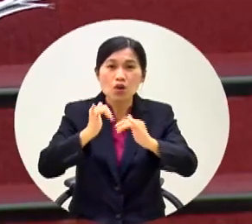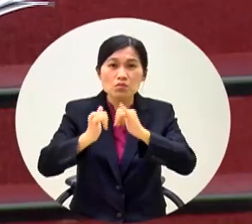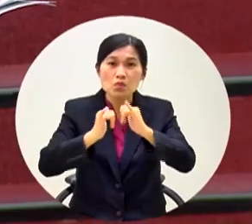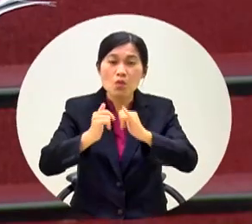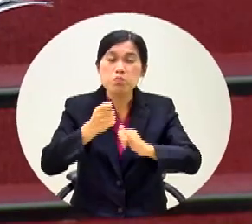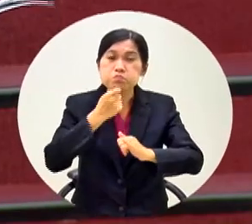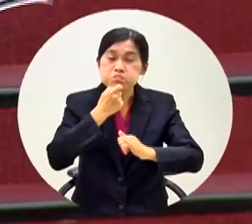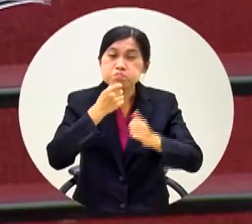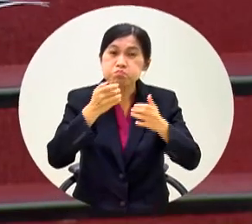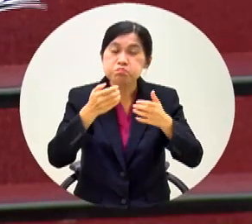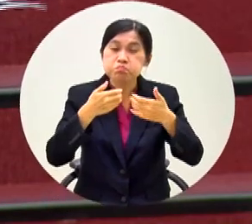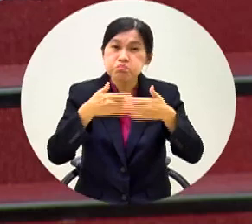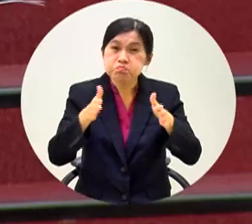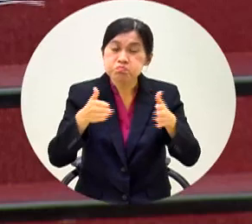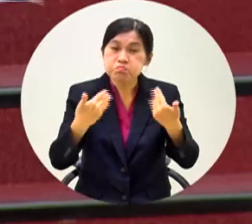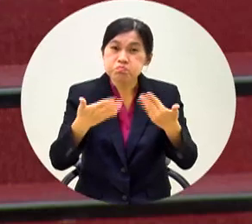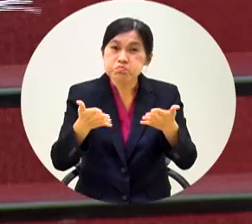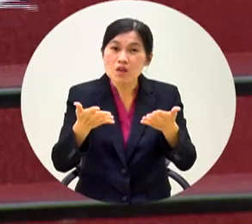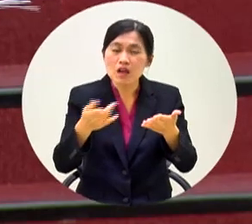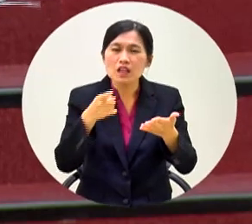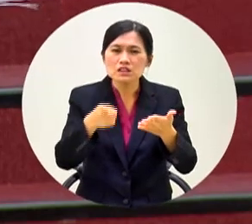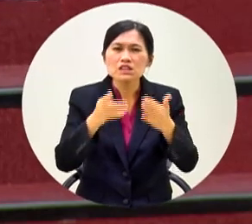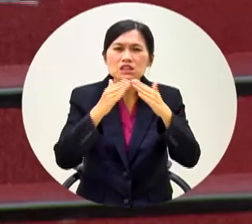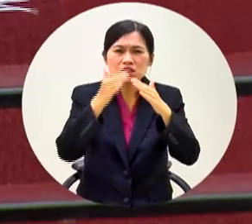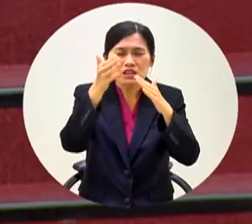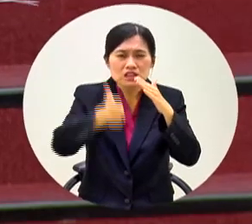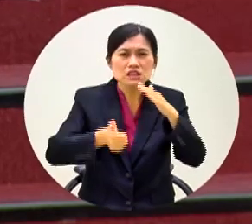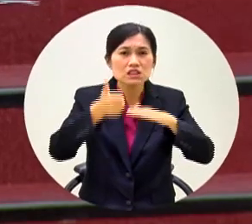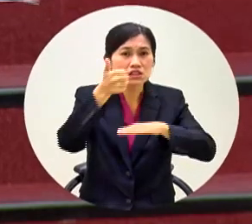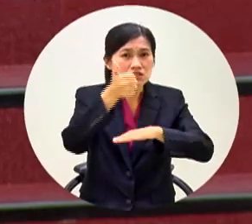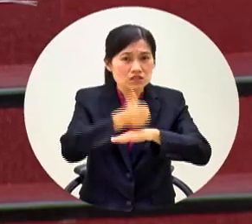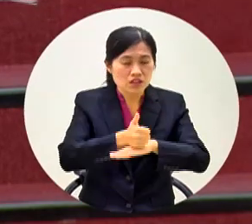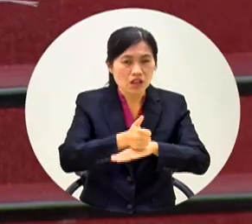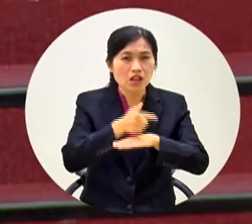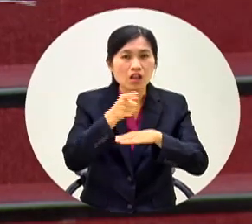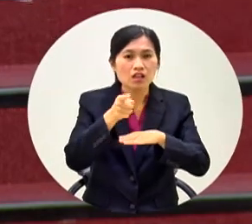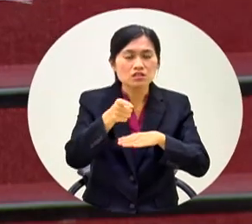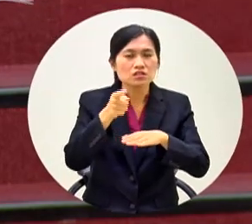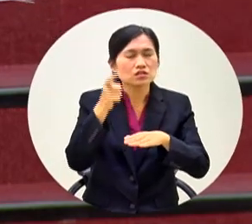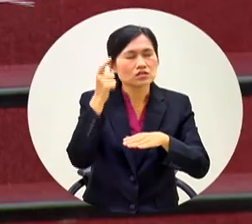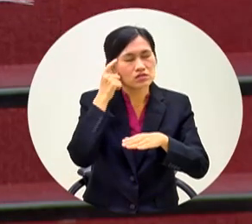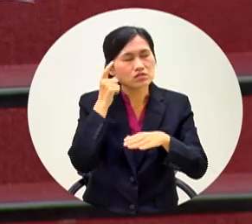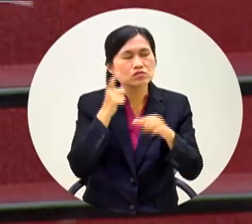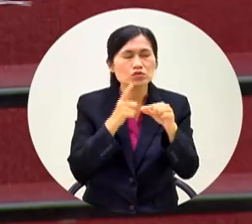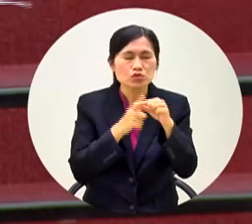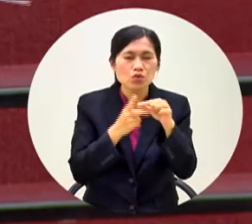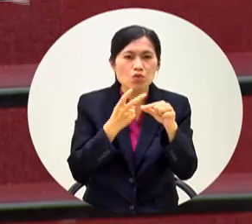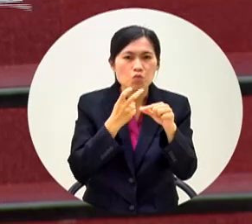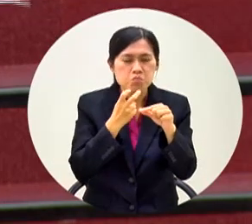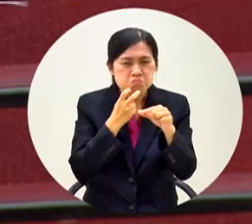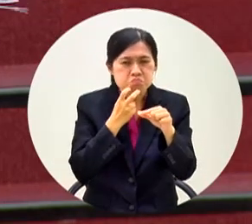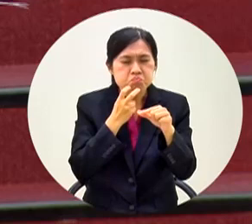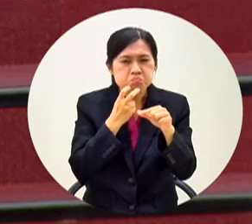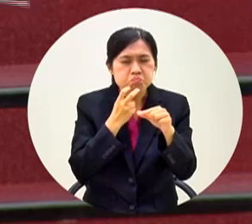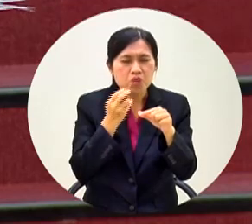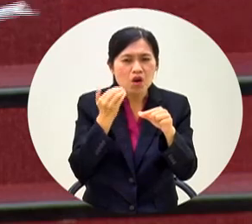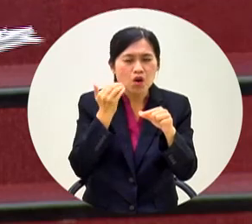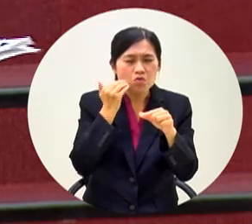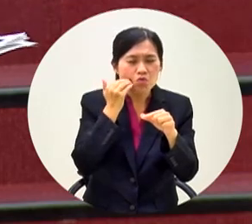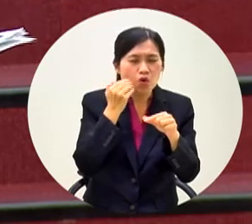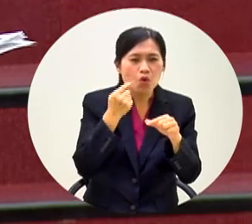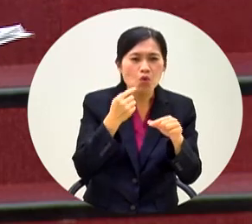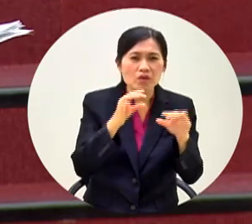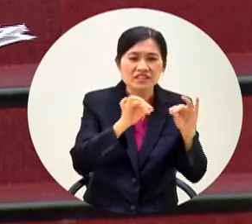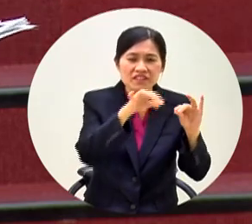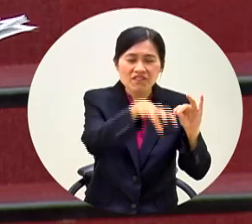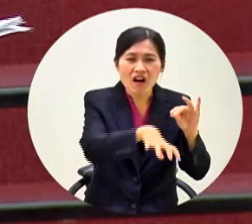高雄市市长的角度上面，你觉得中央如果到时候跟地方的条件相违背的时候，现在已